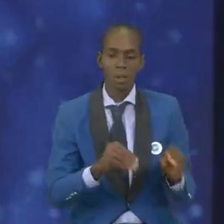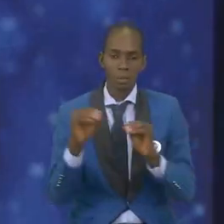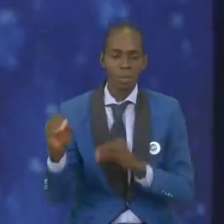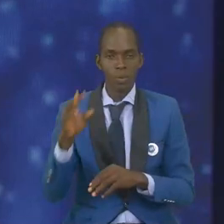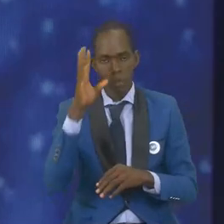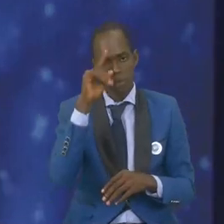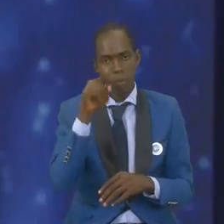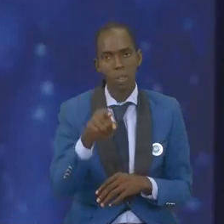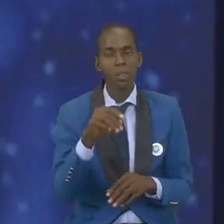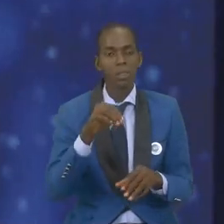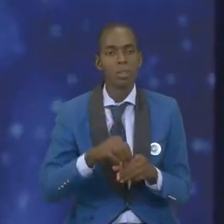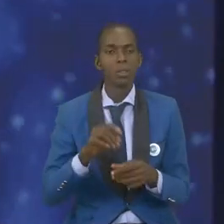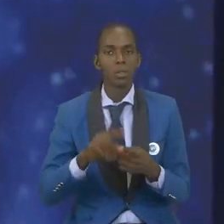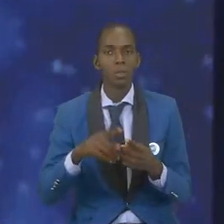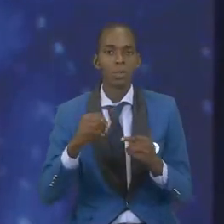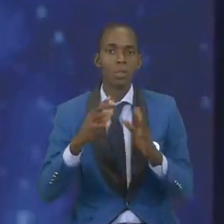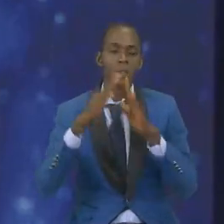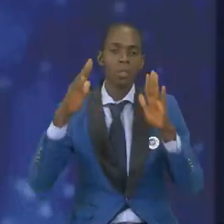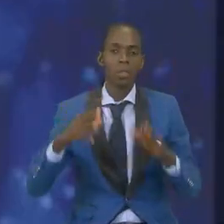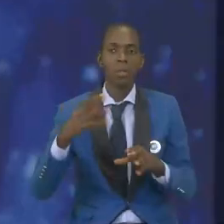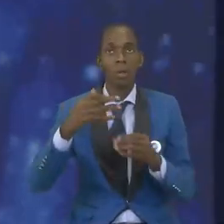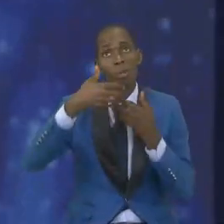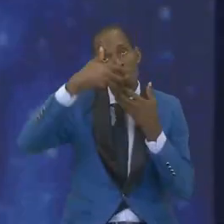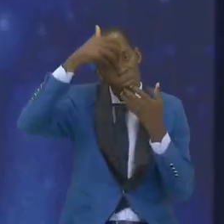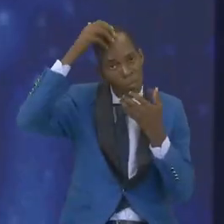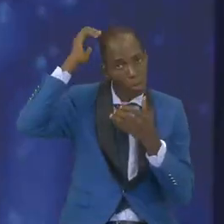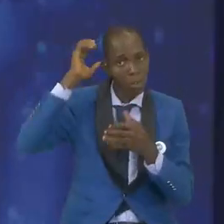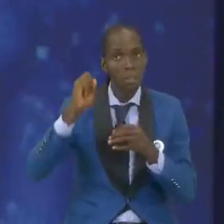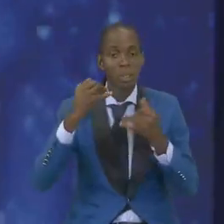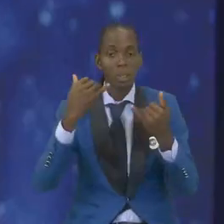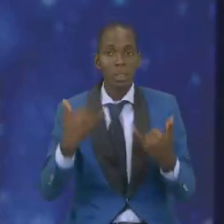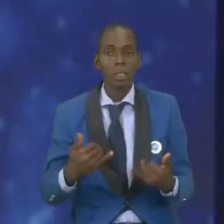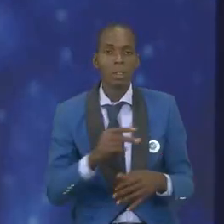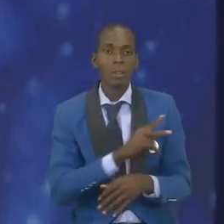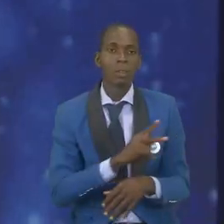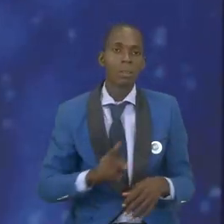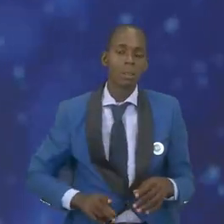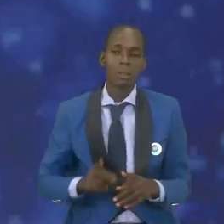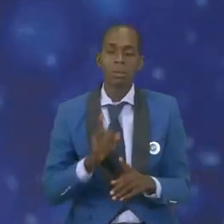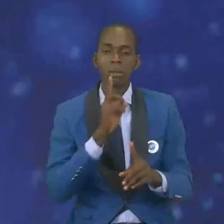et qu'on le jeta dans la fosse au lion.